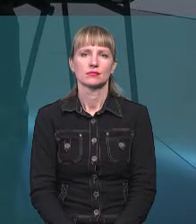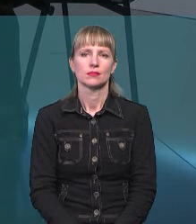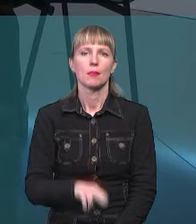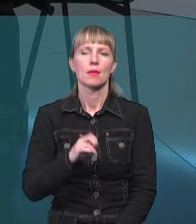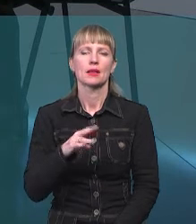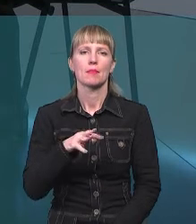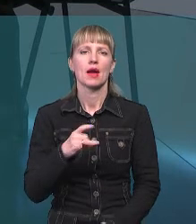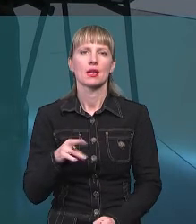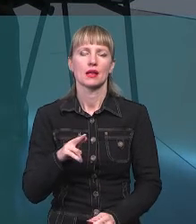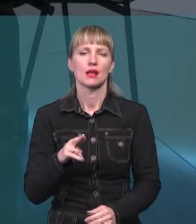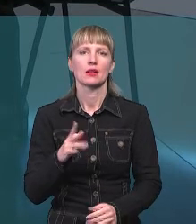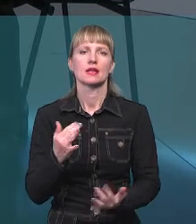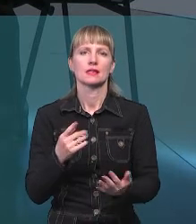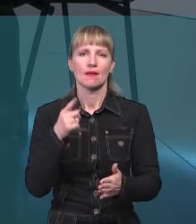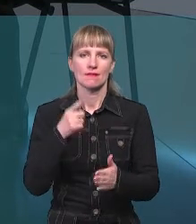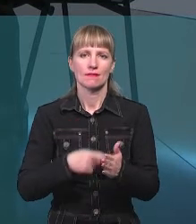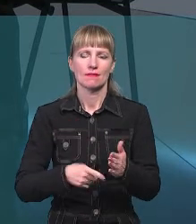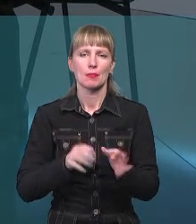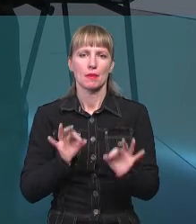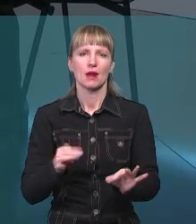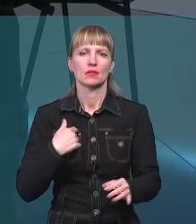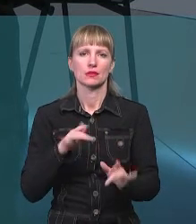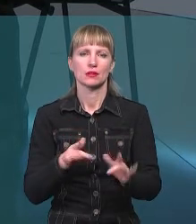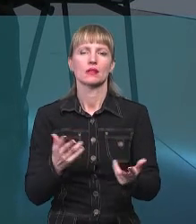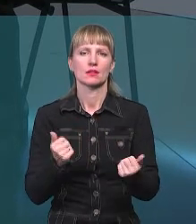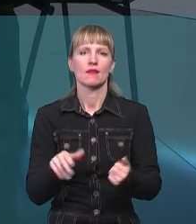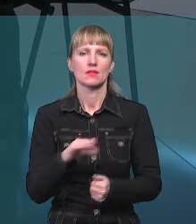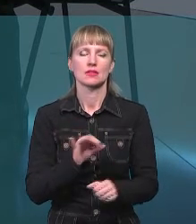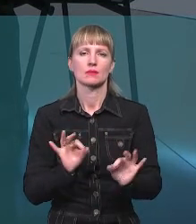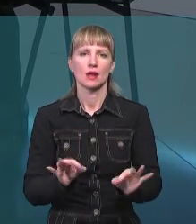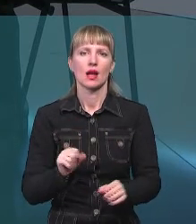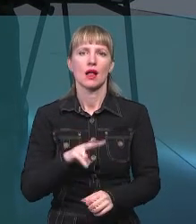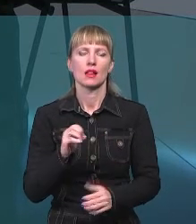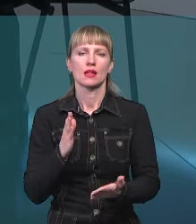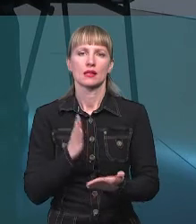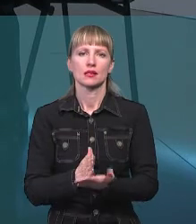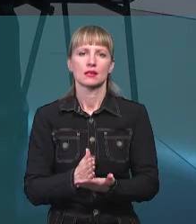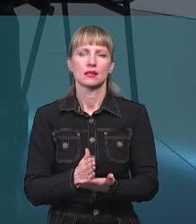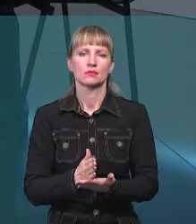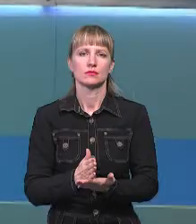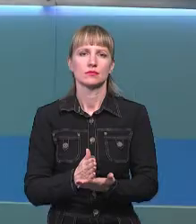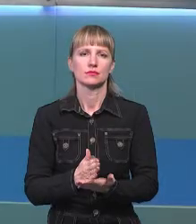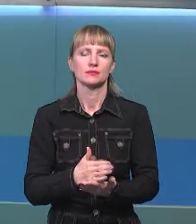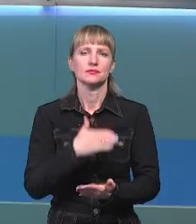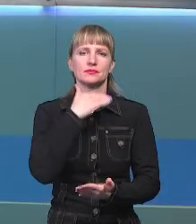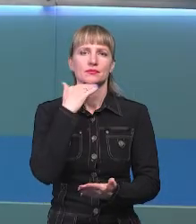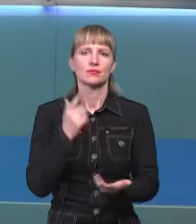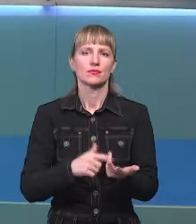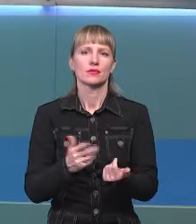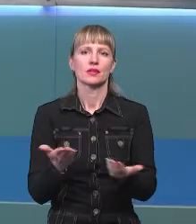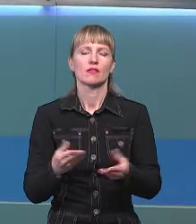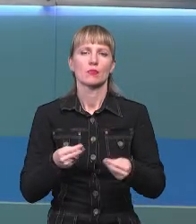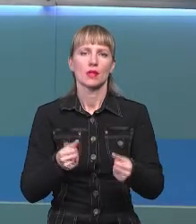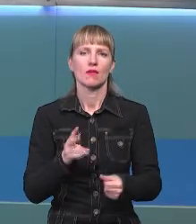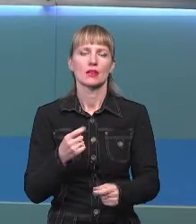Пані Марія, наскільки вірні наші розрахунки? Так, все вірно, але є багато чинників, які